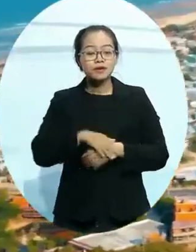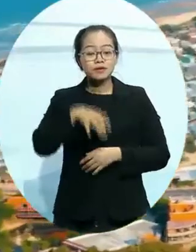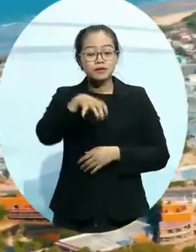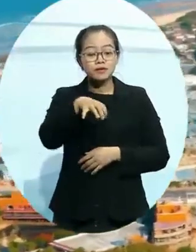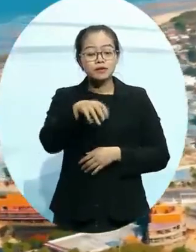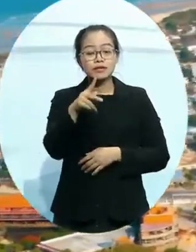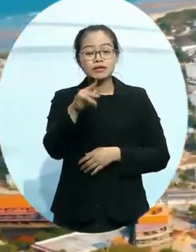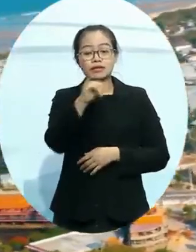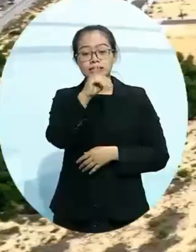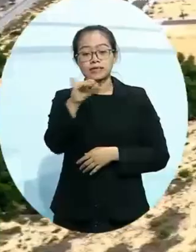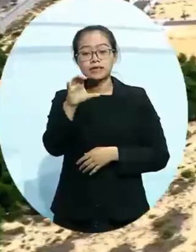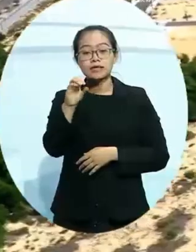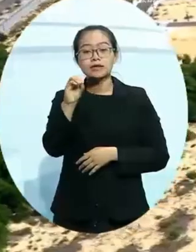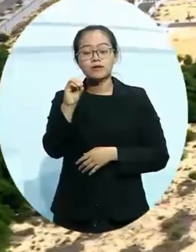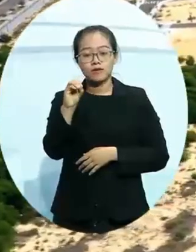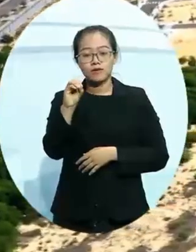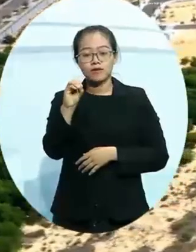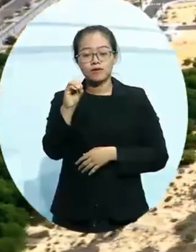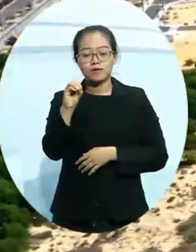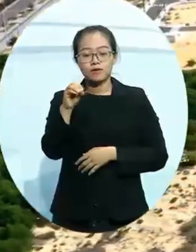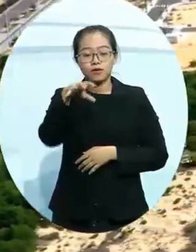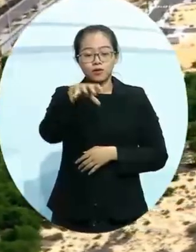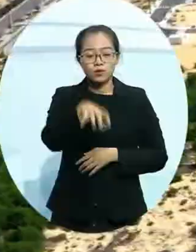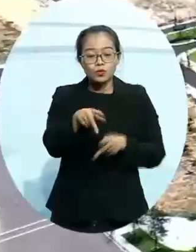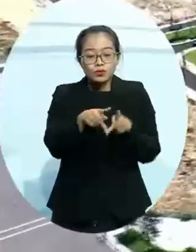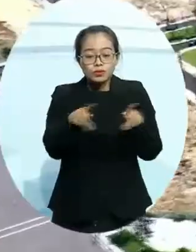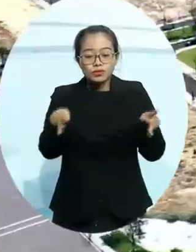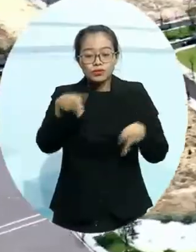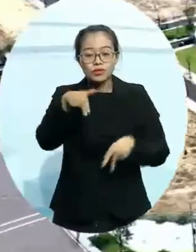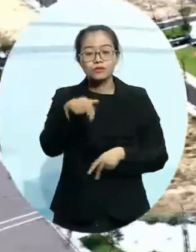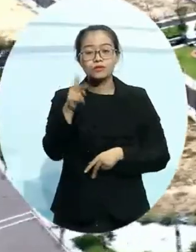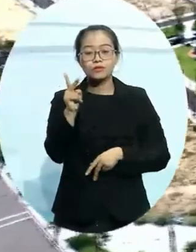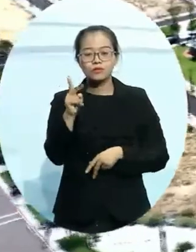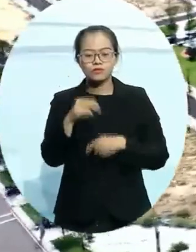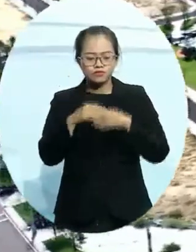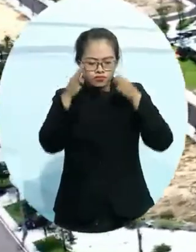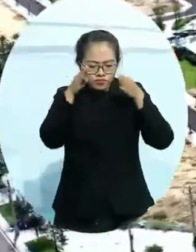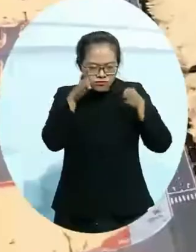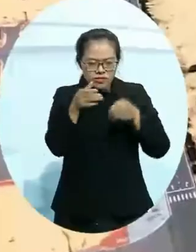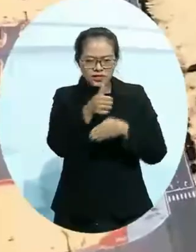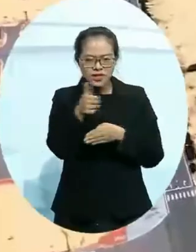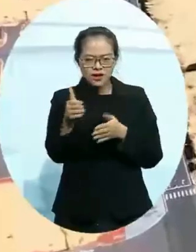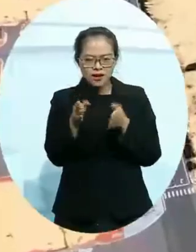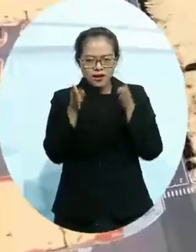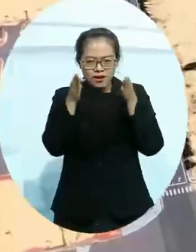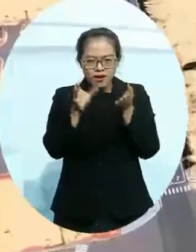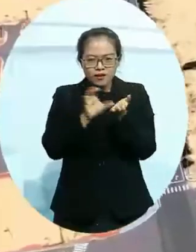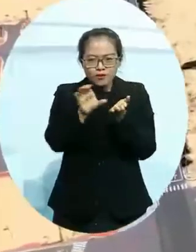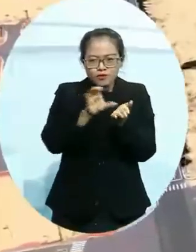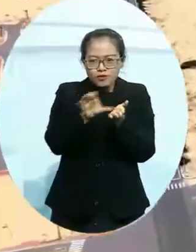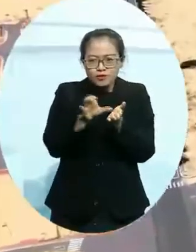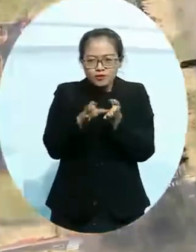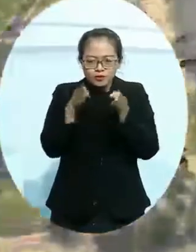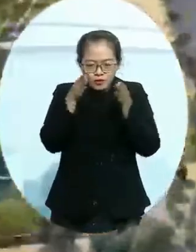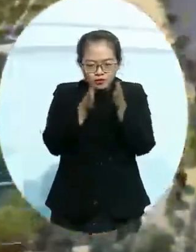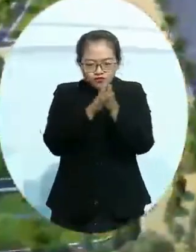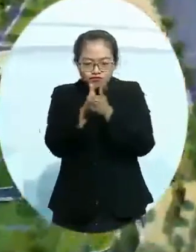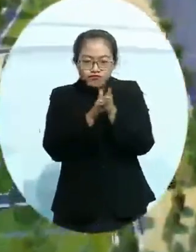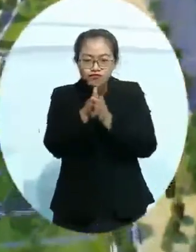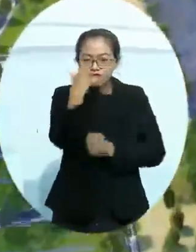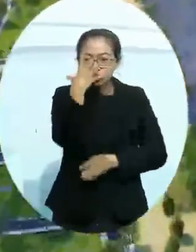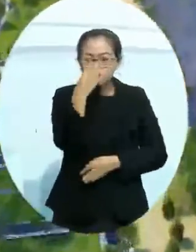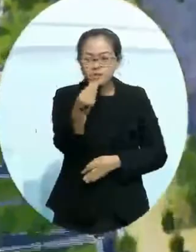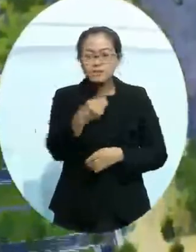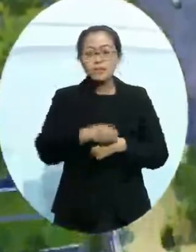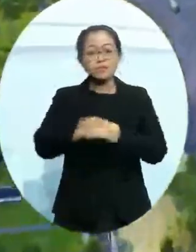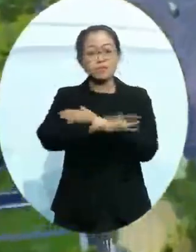Co Gateway thuộc khu kinh tế Nhân Hội hiện đang thu hút sự quan tâm của nhà đầu tư trong và ngoài nước. Được phát triển theo phong cách Hàn